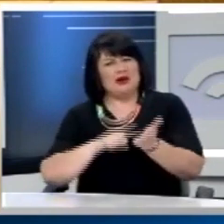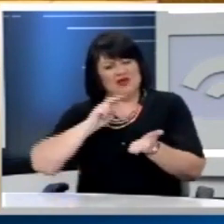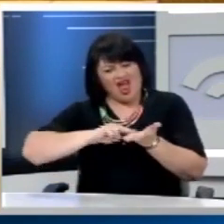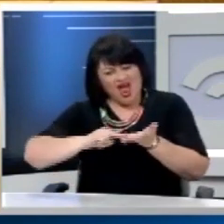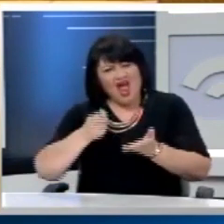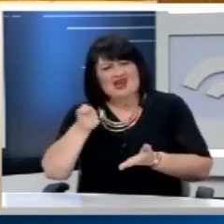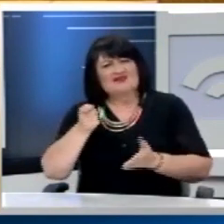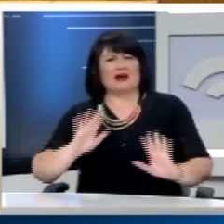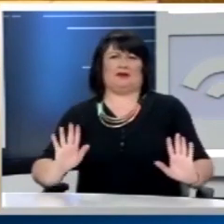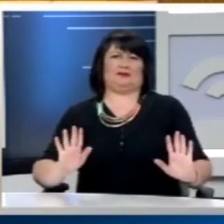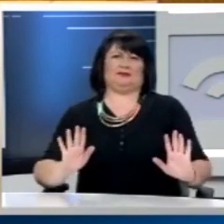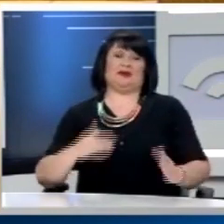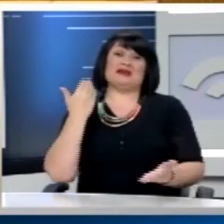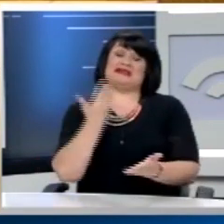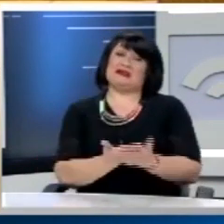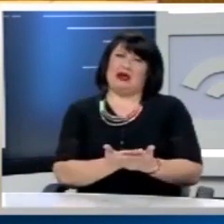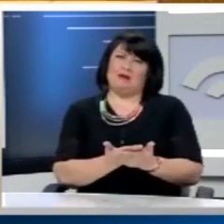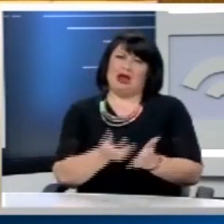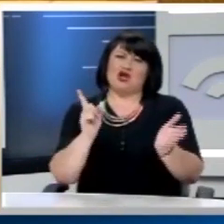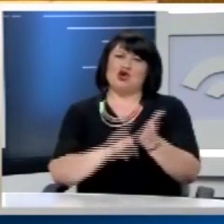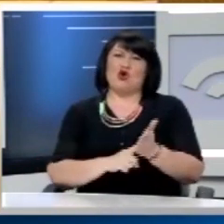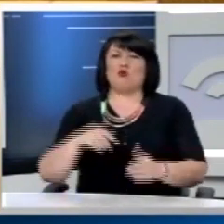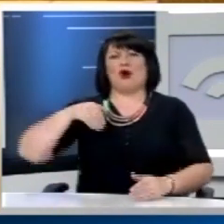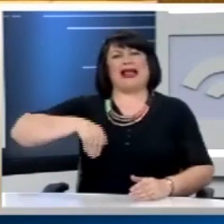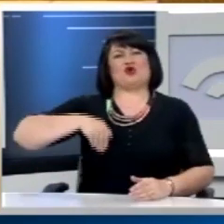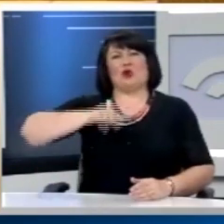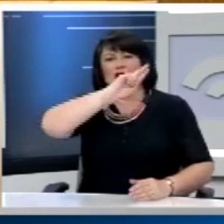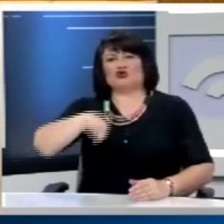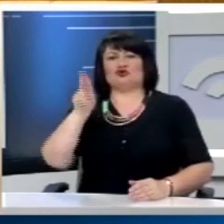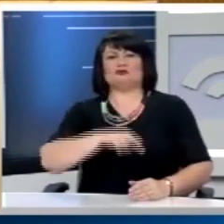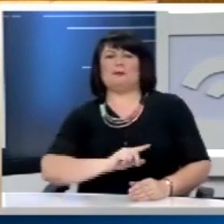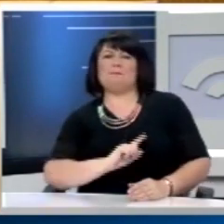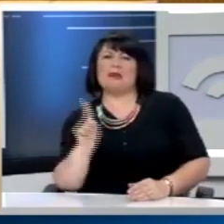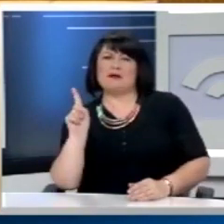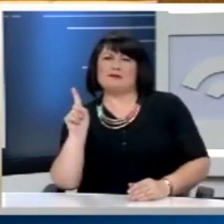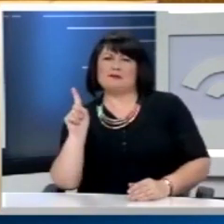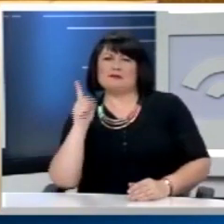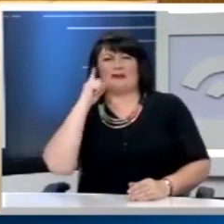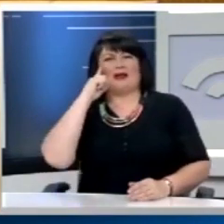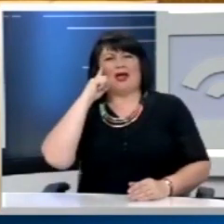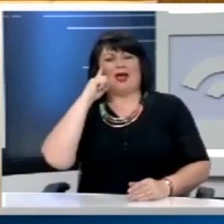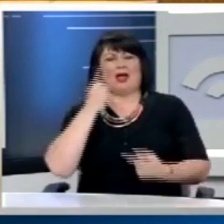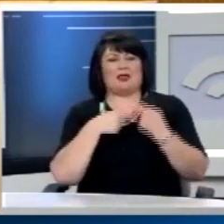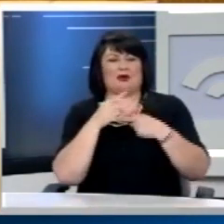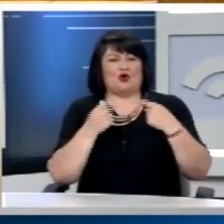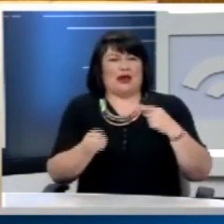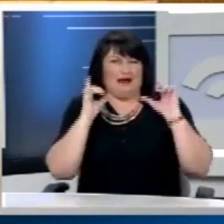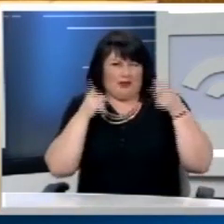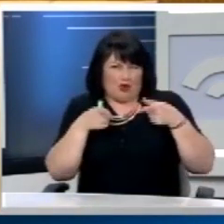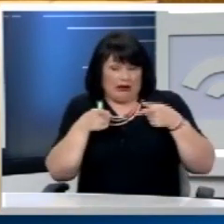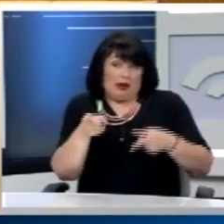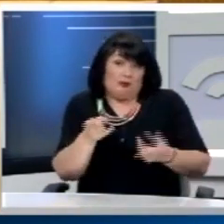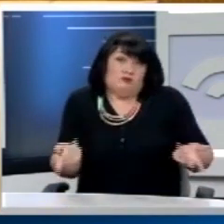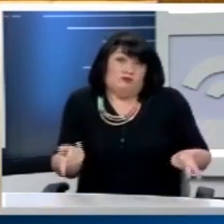ανασφάλιστος. Απαιτεί την κατάργηση του νόμου Κατρούγκαλου, πάνω στον οποίο πατά η κυβέρνηση της Νέας